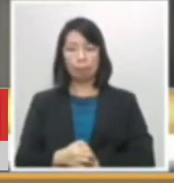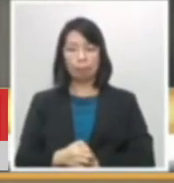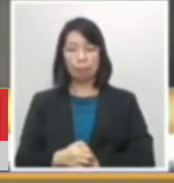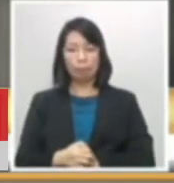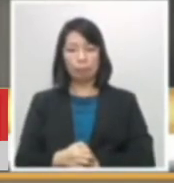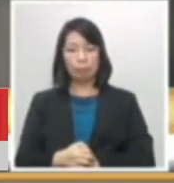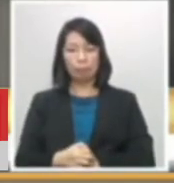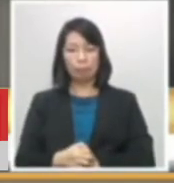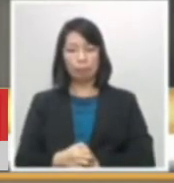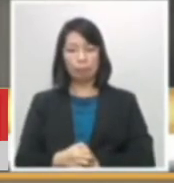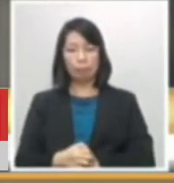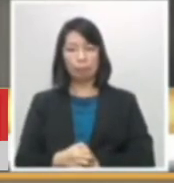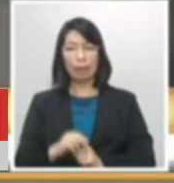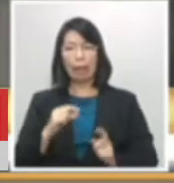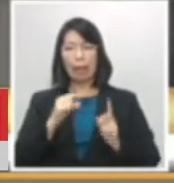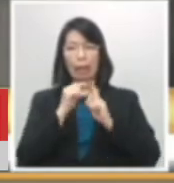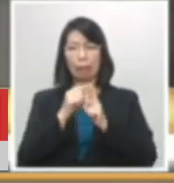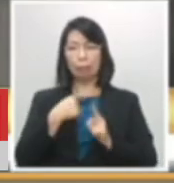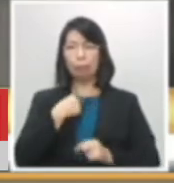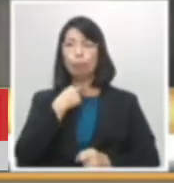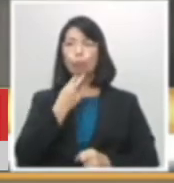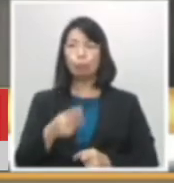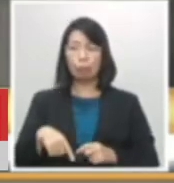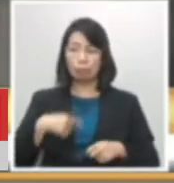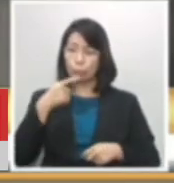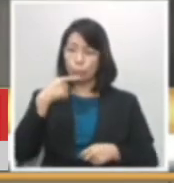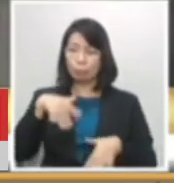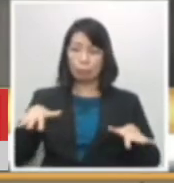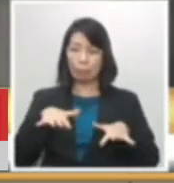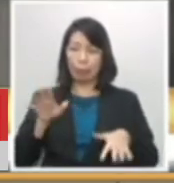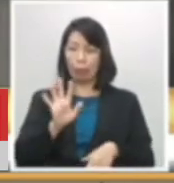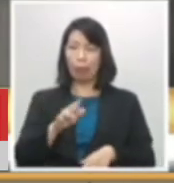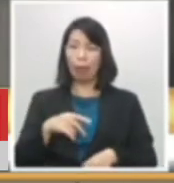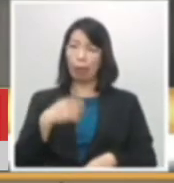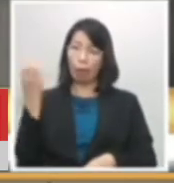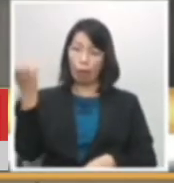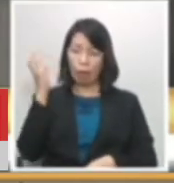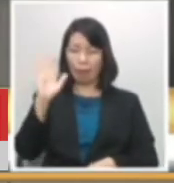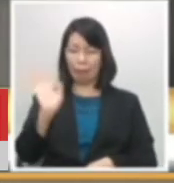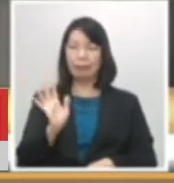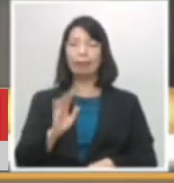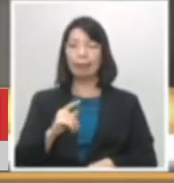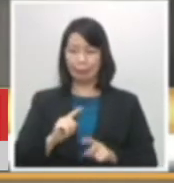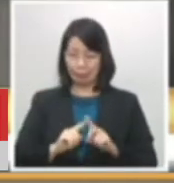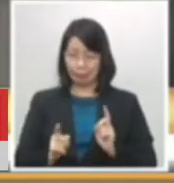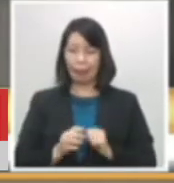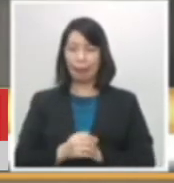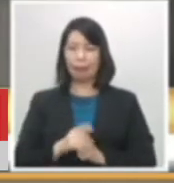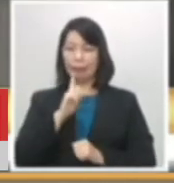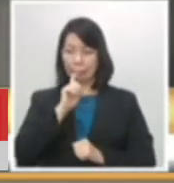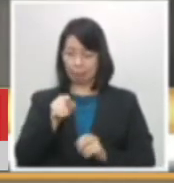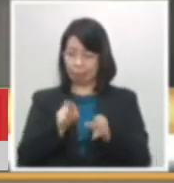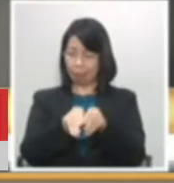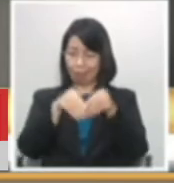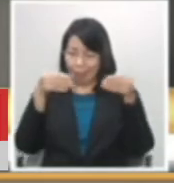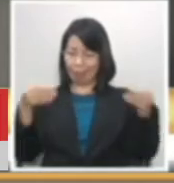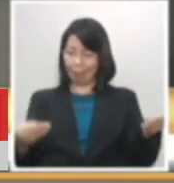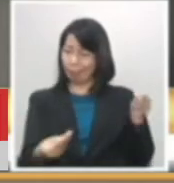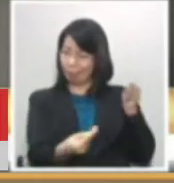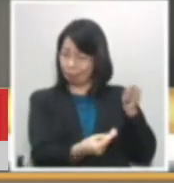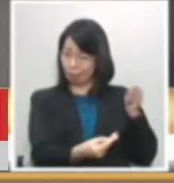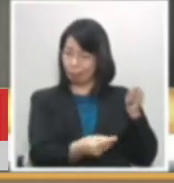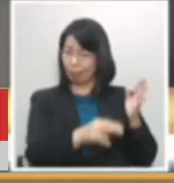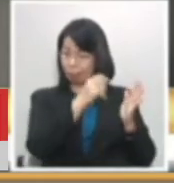ไม่ใช่พูดเฉยผมต้องจำเป็นต้องหยิบหนังสือคาดแดงมาดูเพราะท่านเขียนไว้จริ